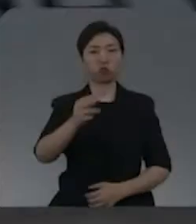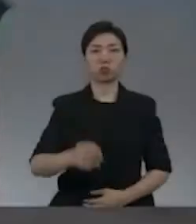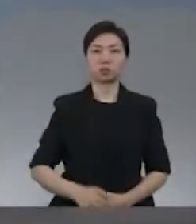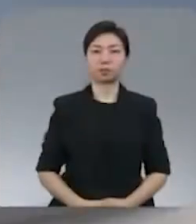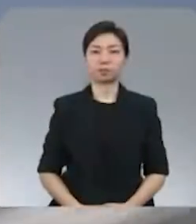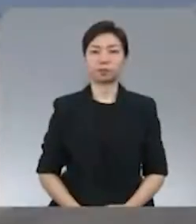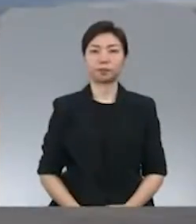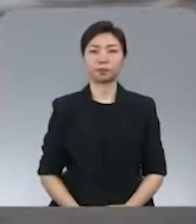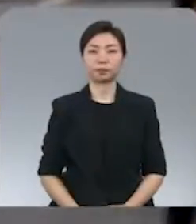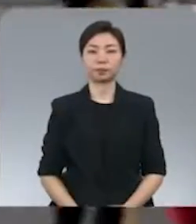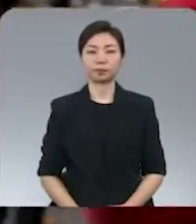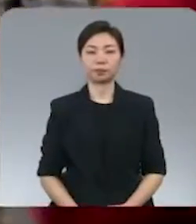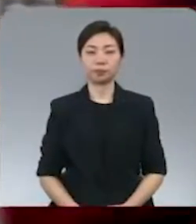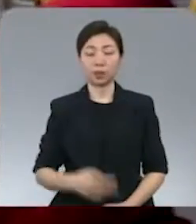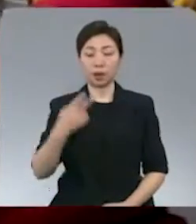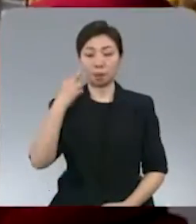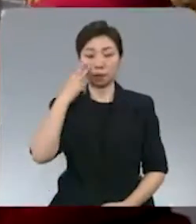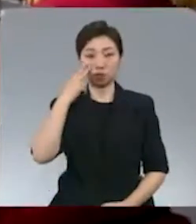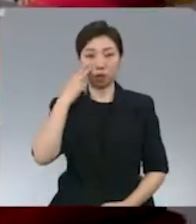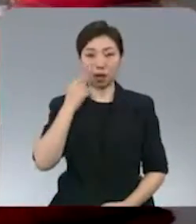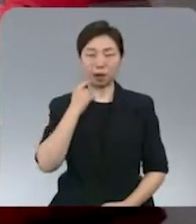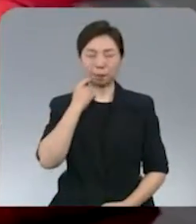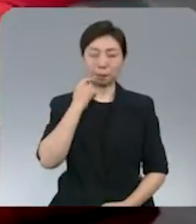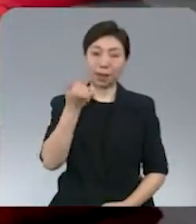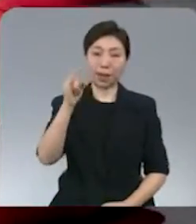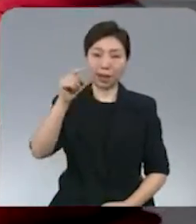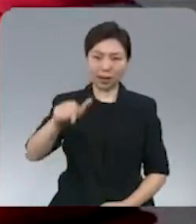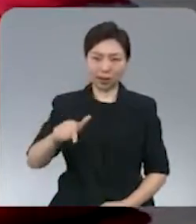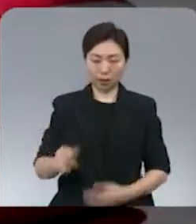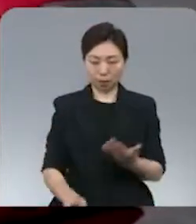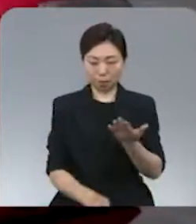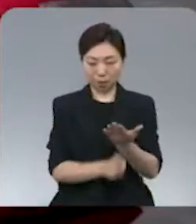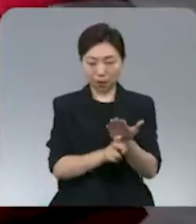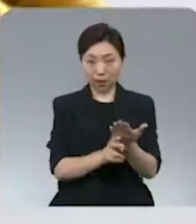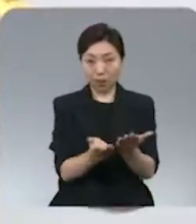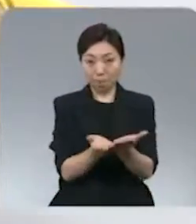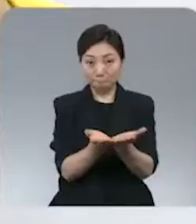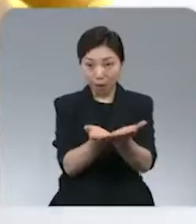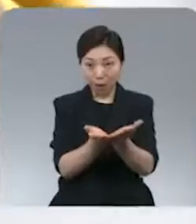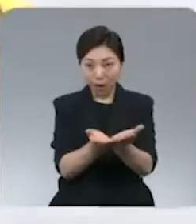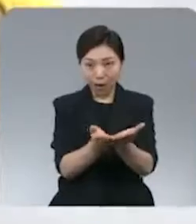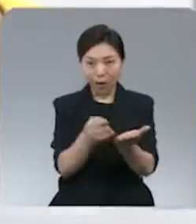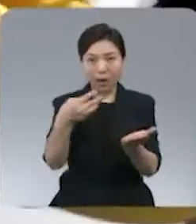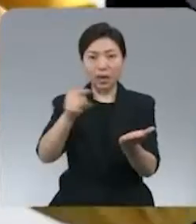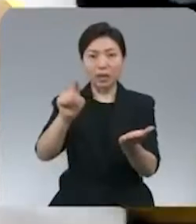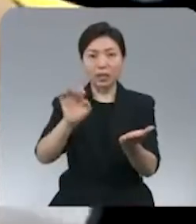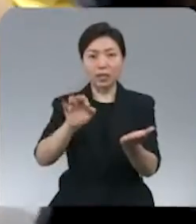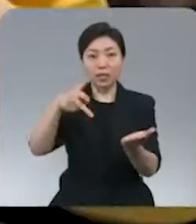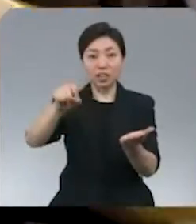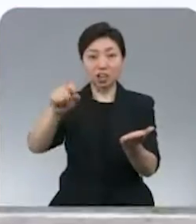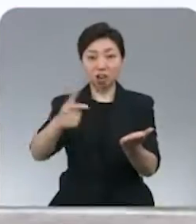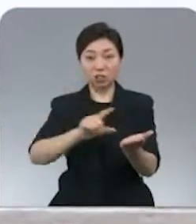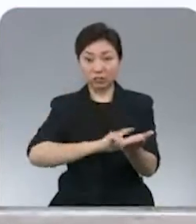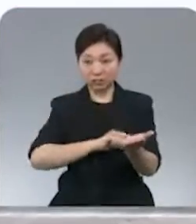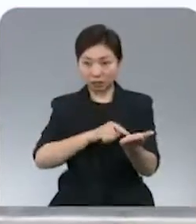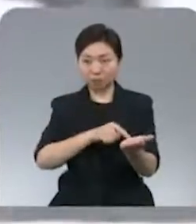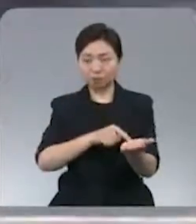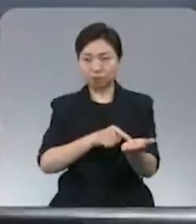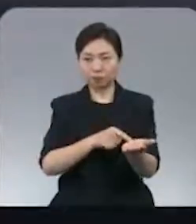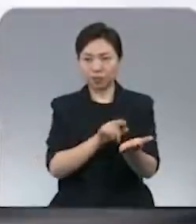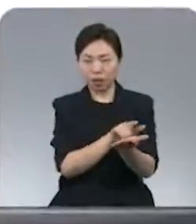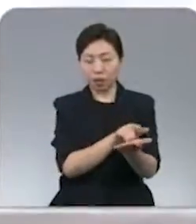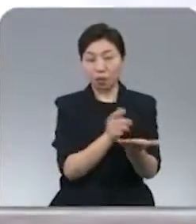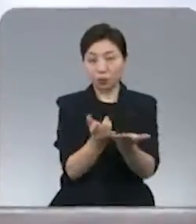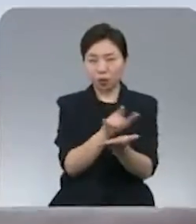vom nokia betriebenen us flugzeugträger uss abraham lincoln aus starten f 35c tarnkappen